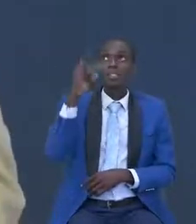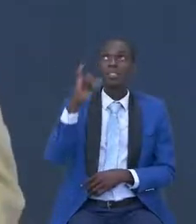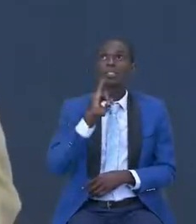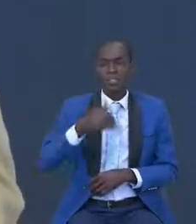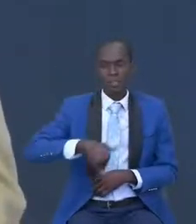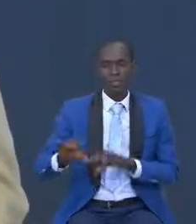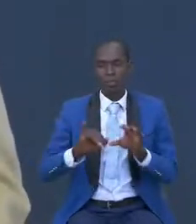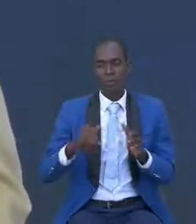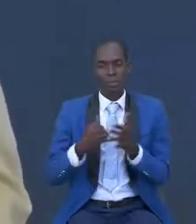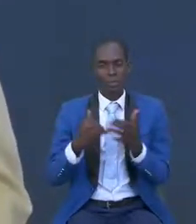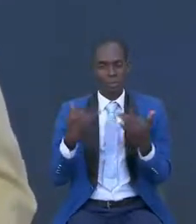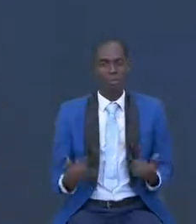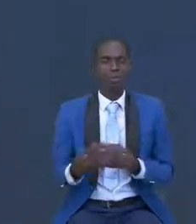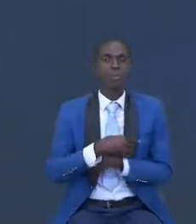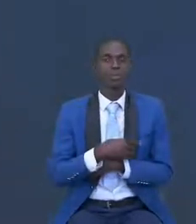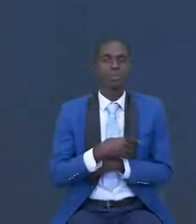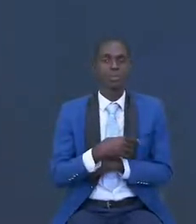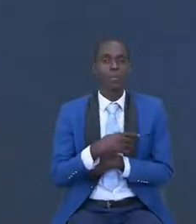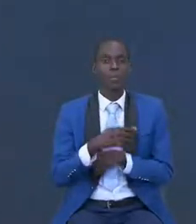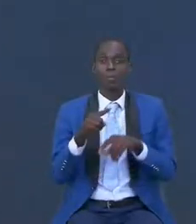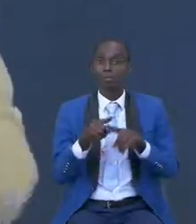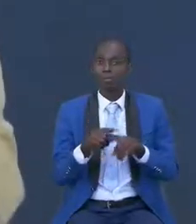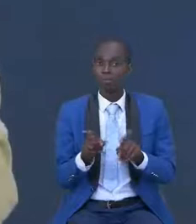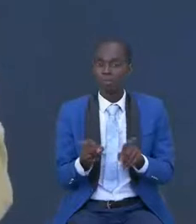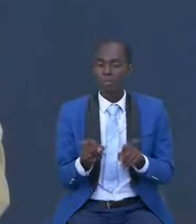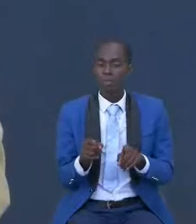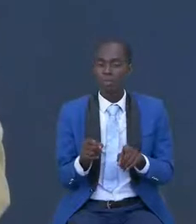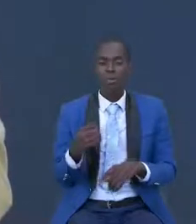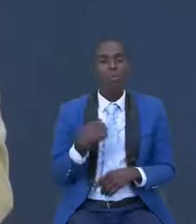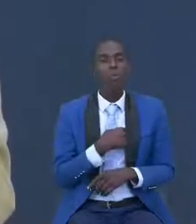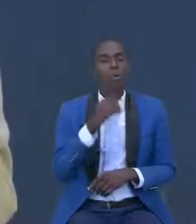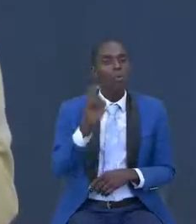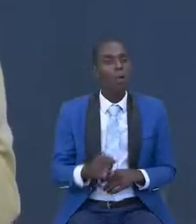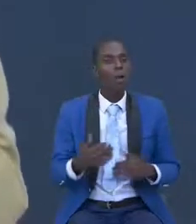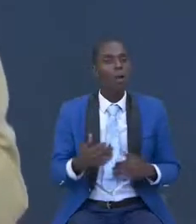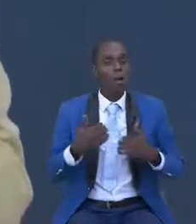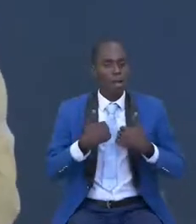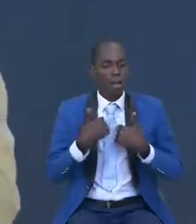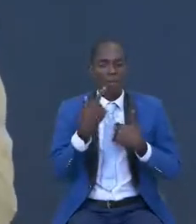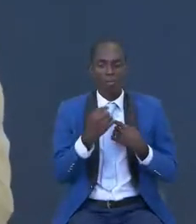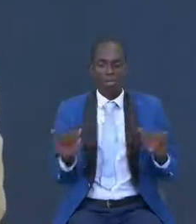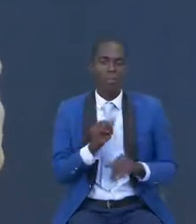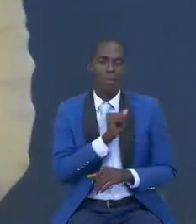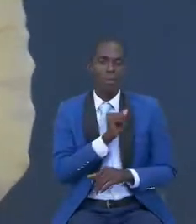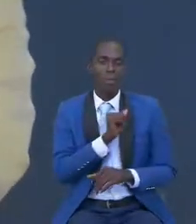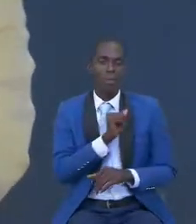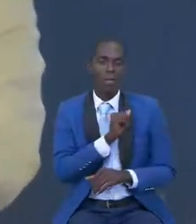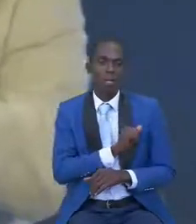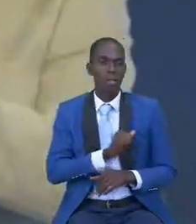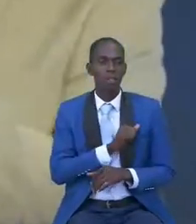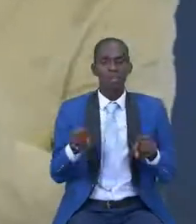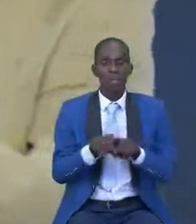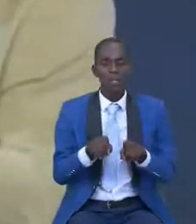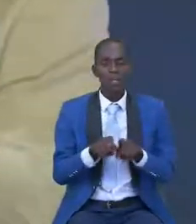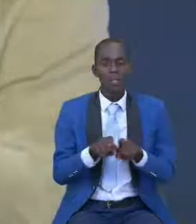années, des décennies passées, il le fait encore aujourd'hui. Mais nous devons